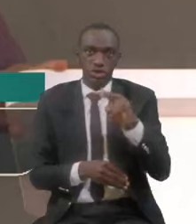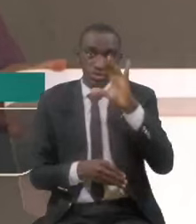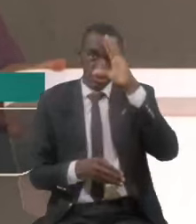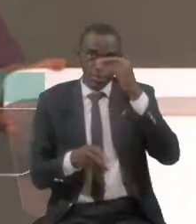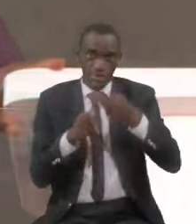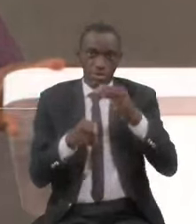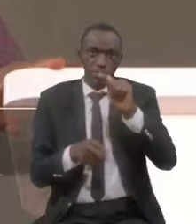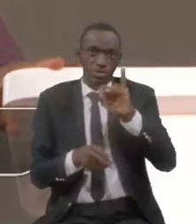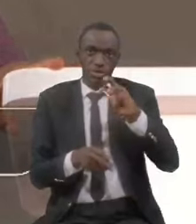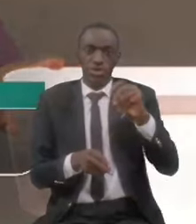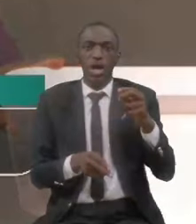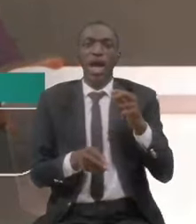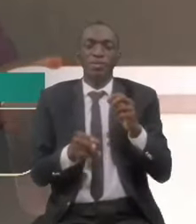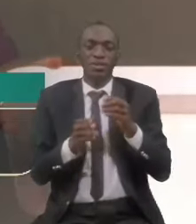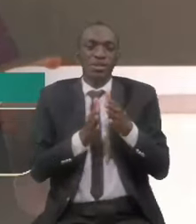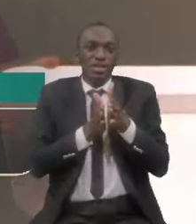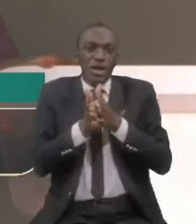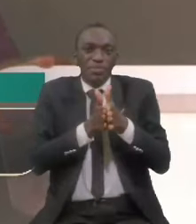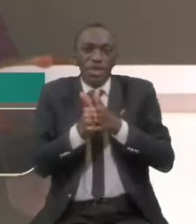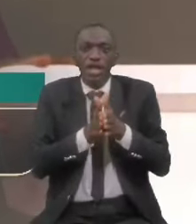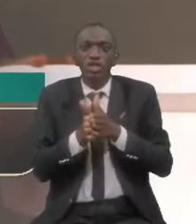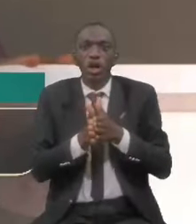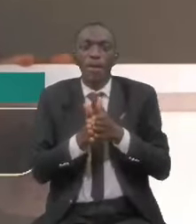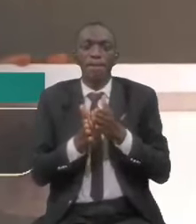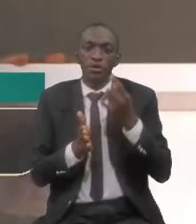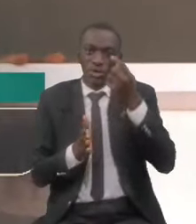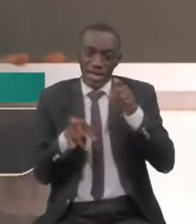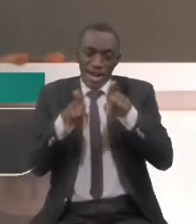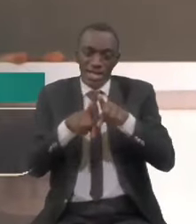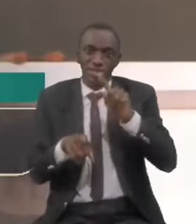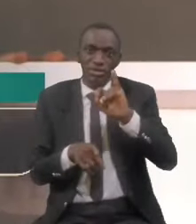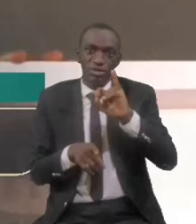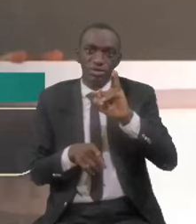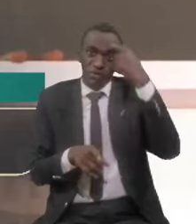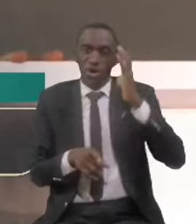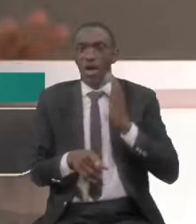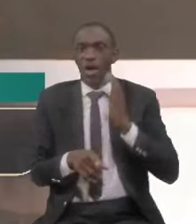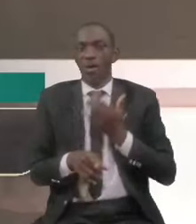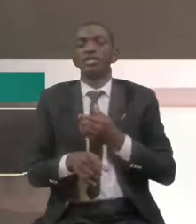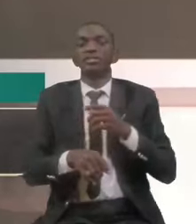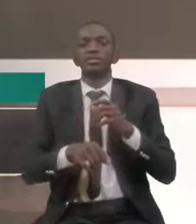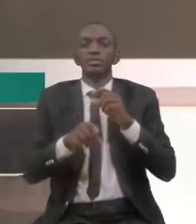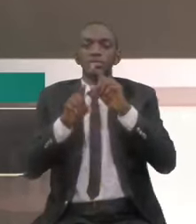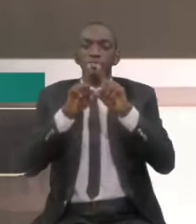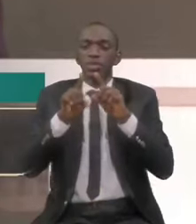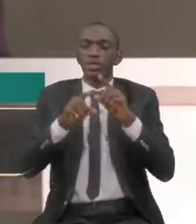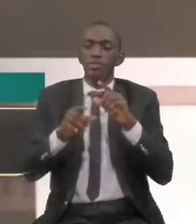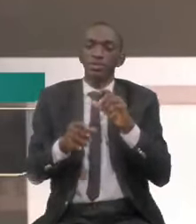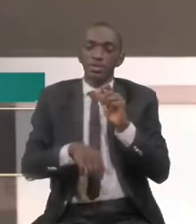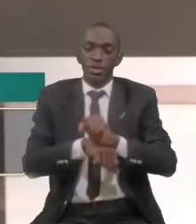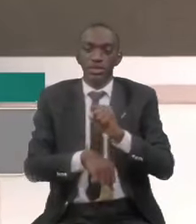Timothée pour notre tâche. Troisièmement, c'est pour André. Les